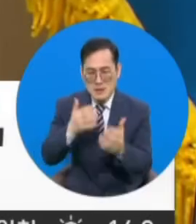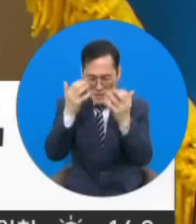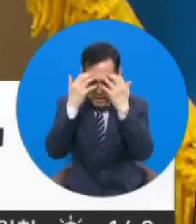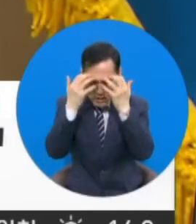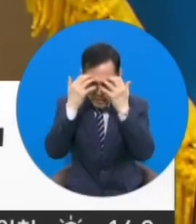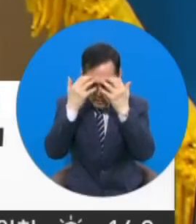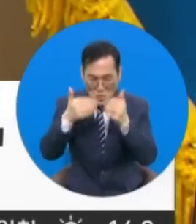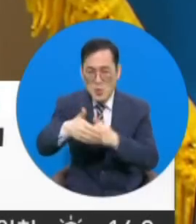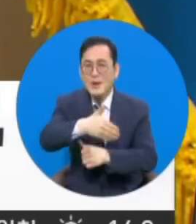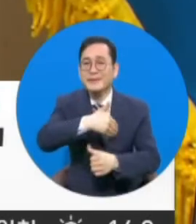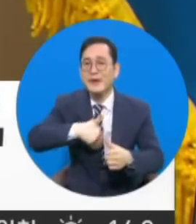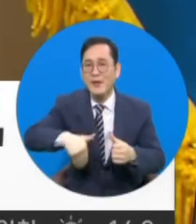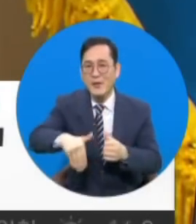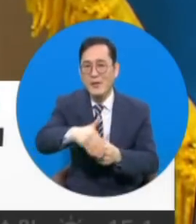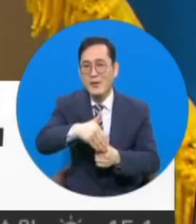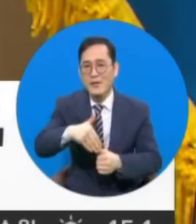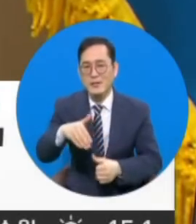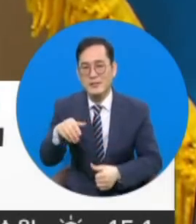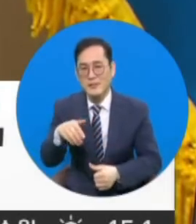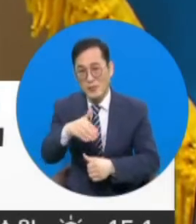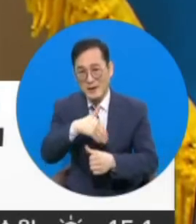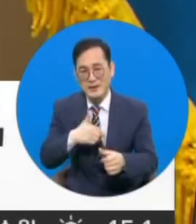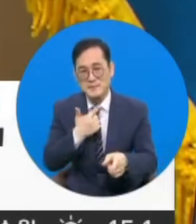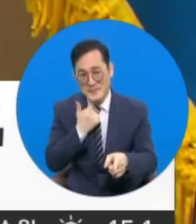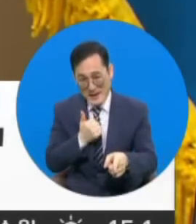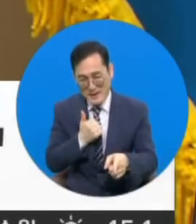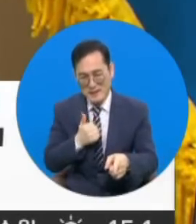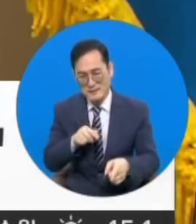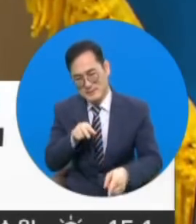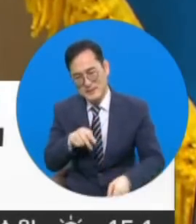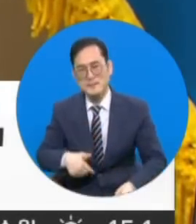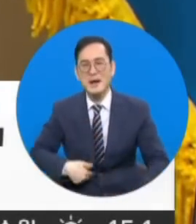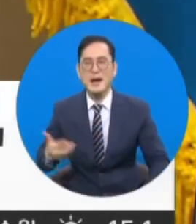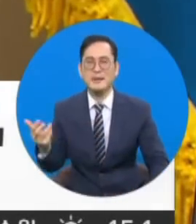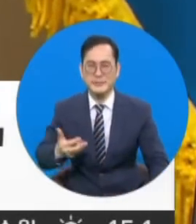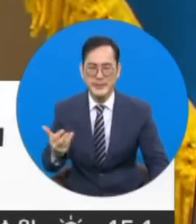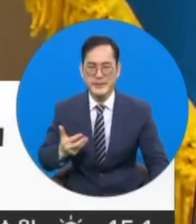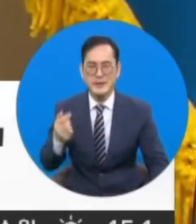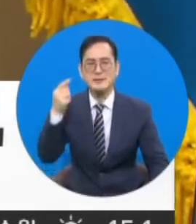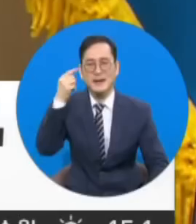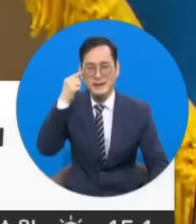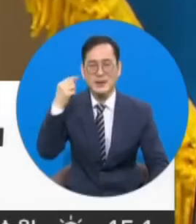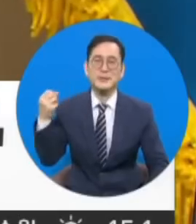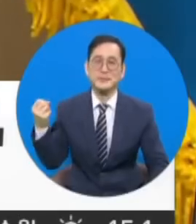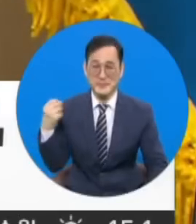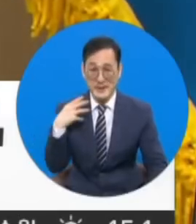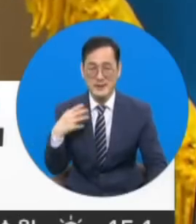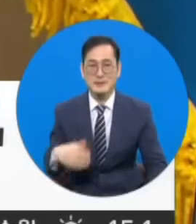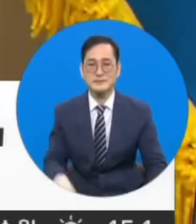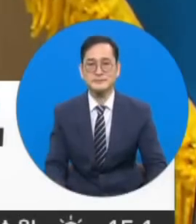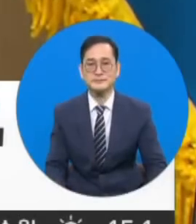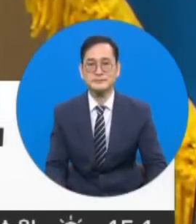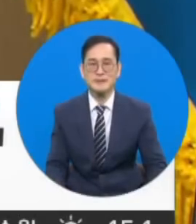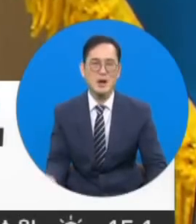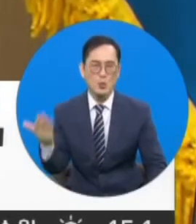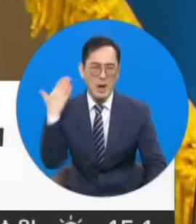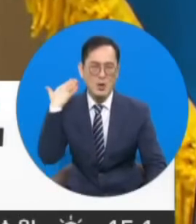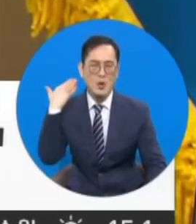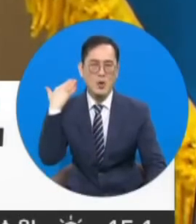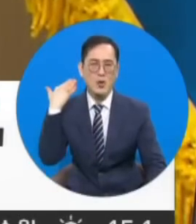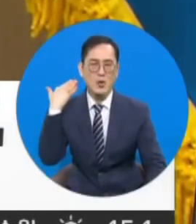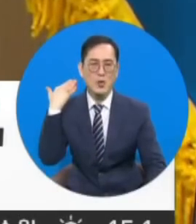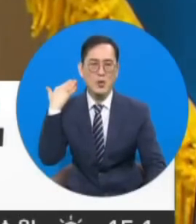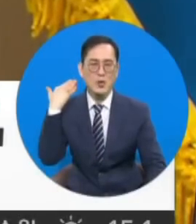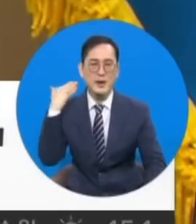하신데 대하여 가슴 아프게 생각한다고 했습니다 어두운 과거의 역사를